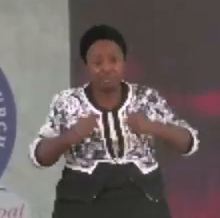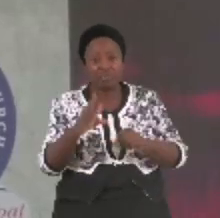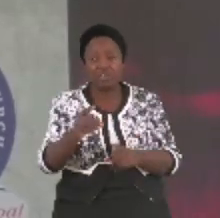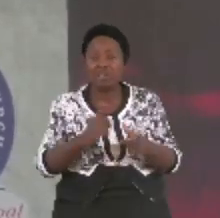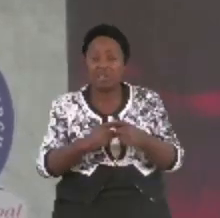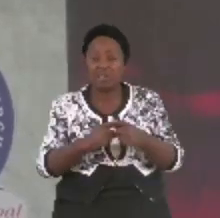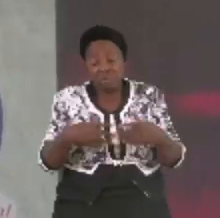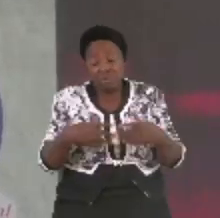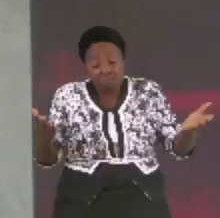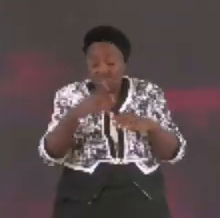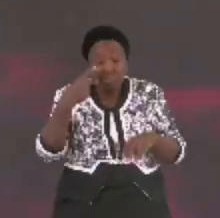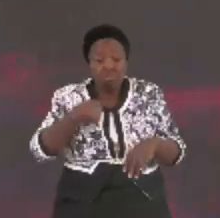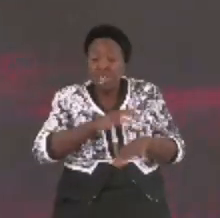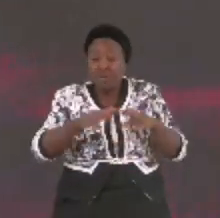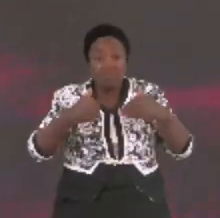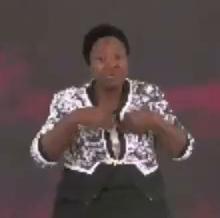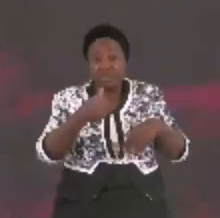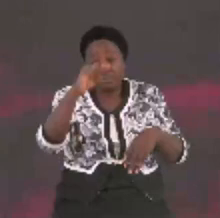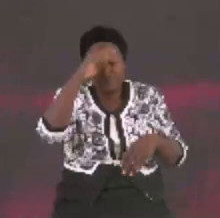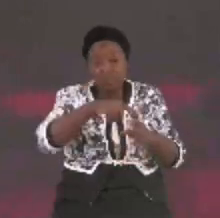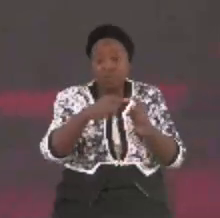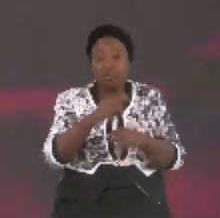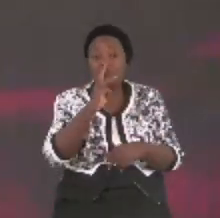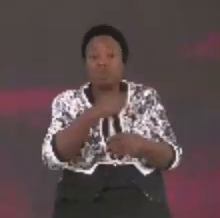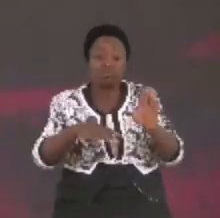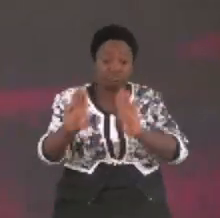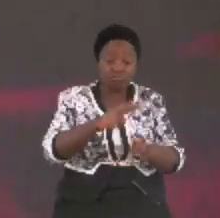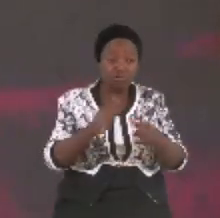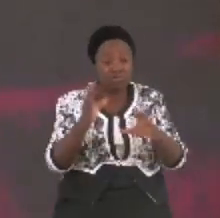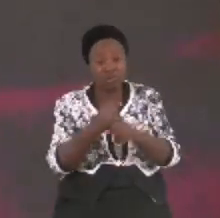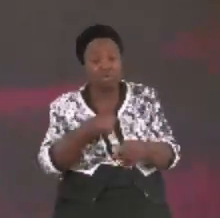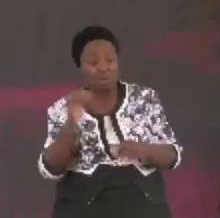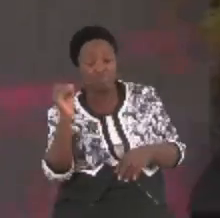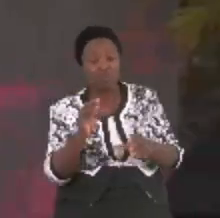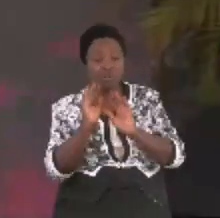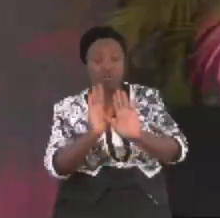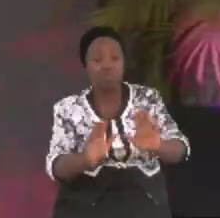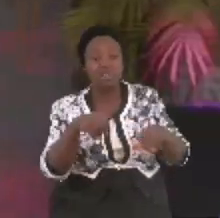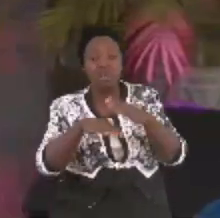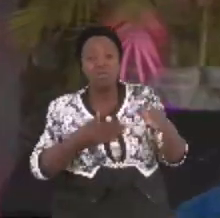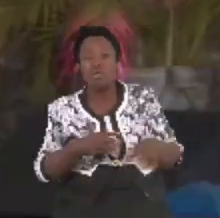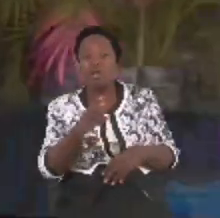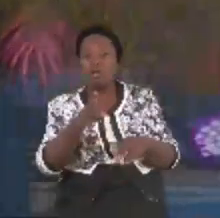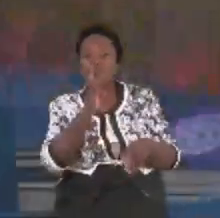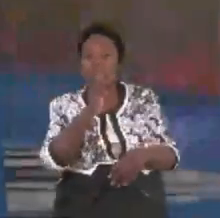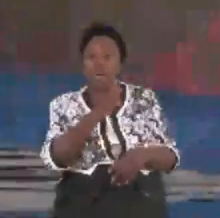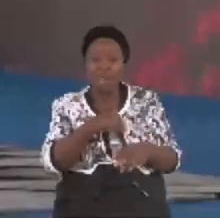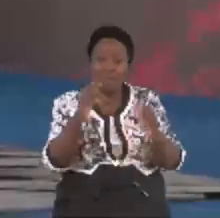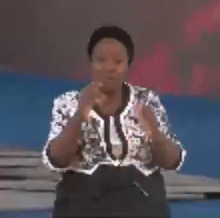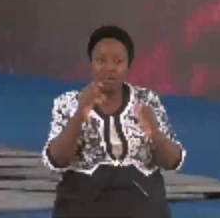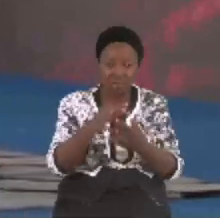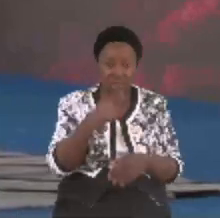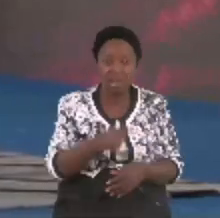n'ai personne quand l'eau est troublée pour m'amener là-bas. Et Jésus lui dit,